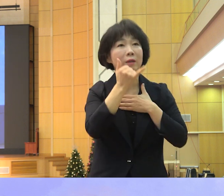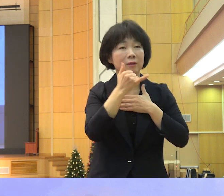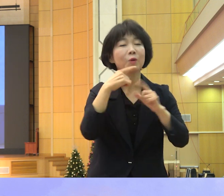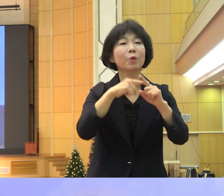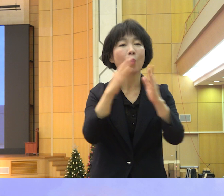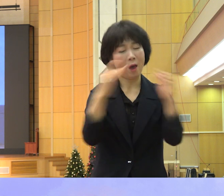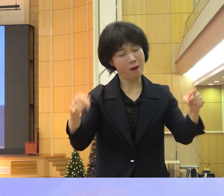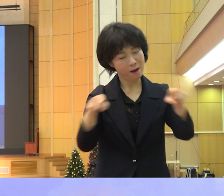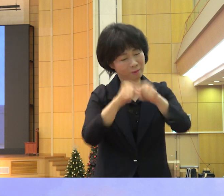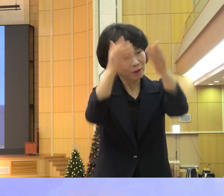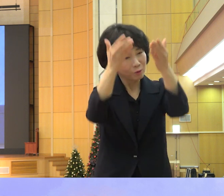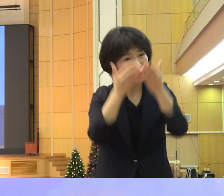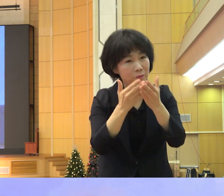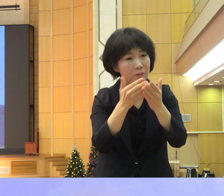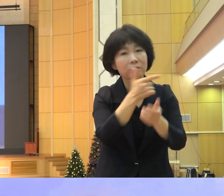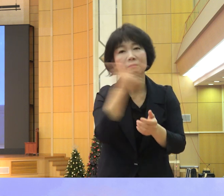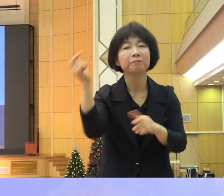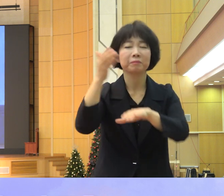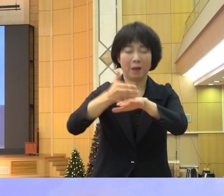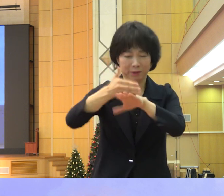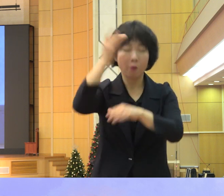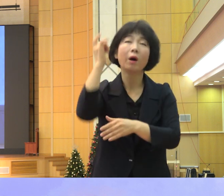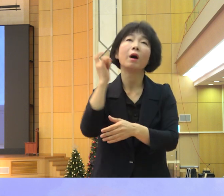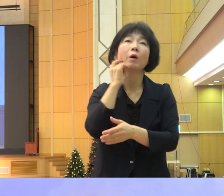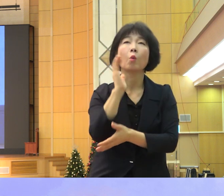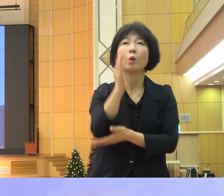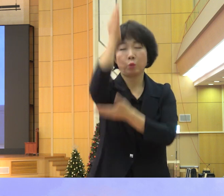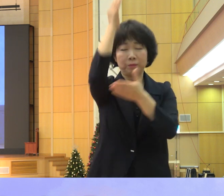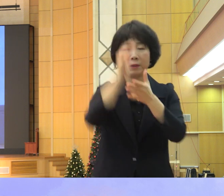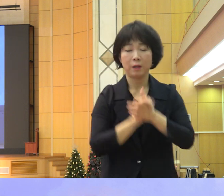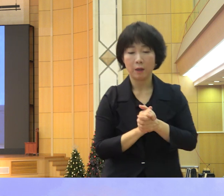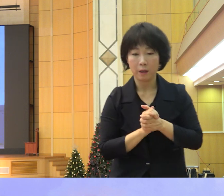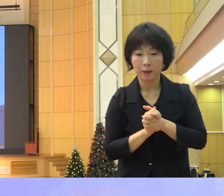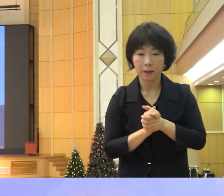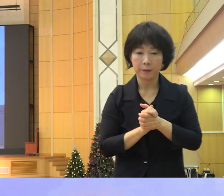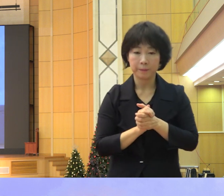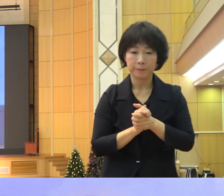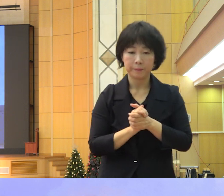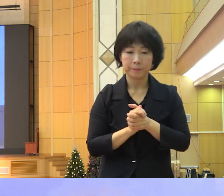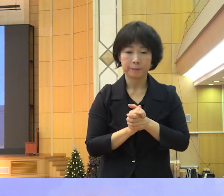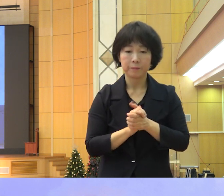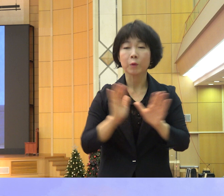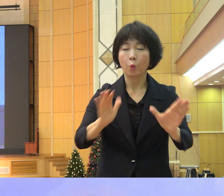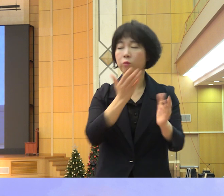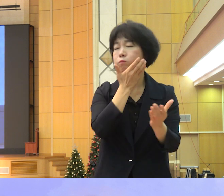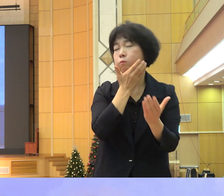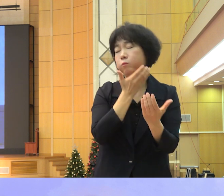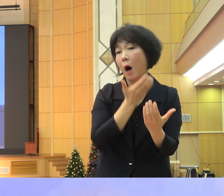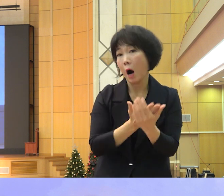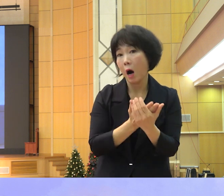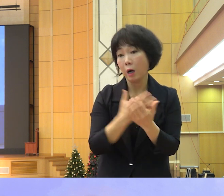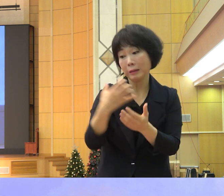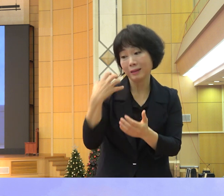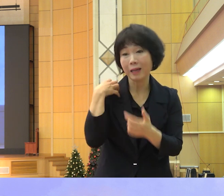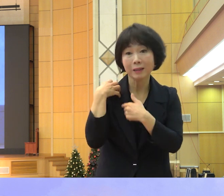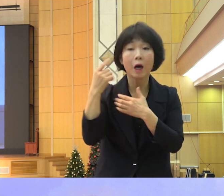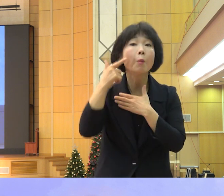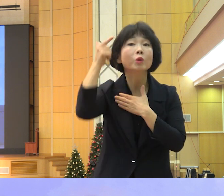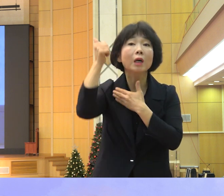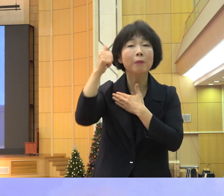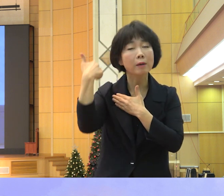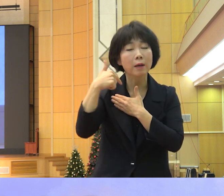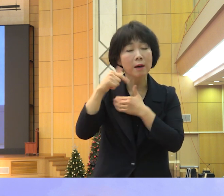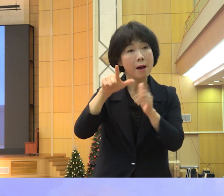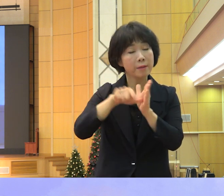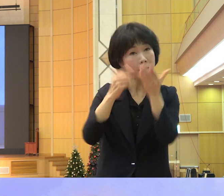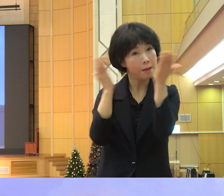교회로 함께해 주심을 감사와 영광을 돌리옵나이다. 귀하신 사자 목사님, 때에